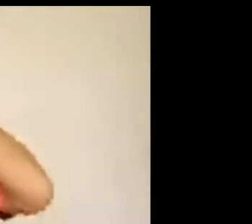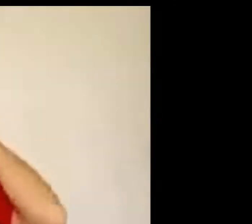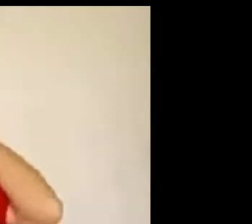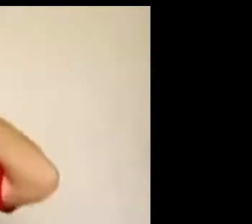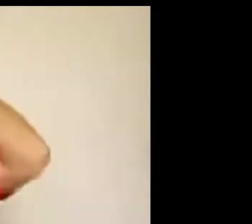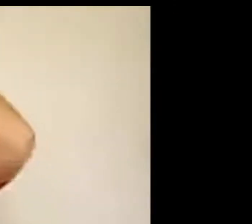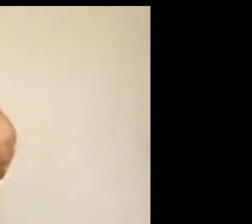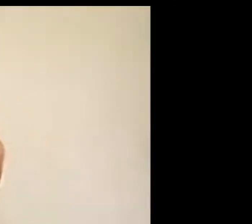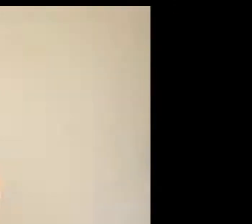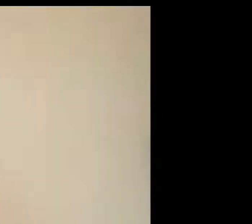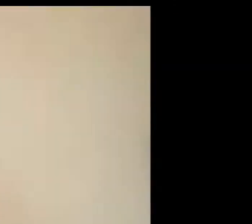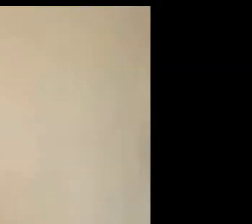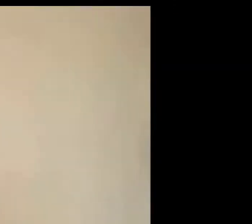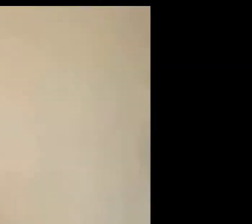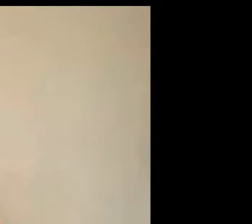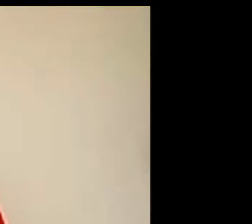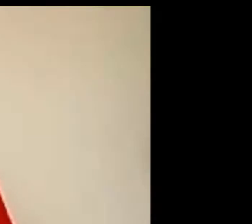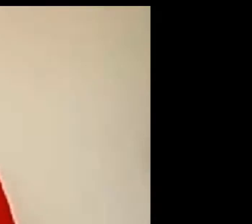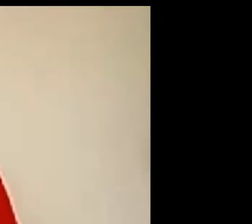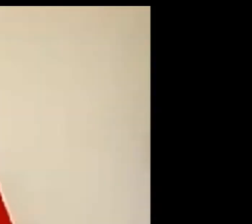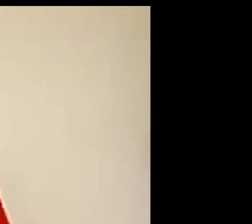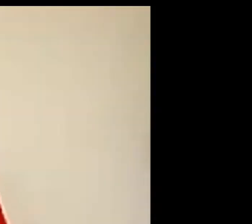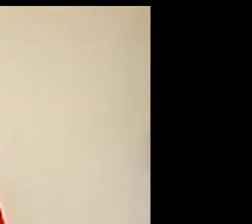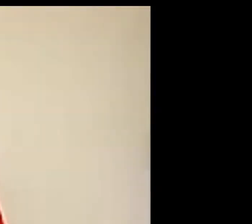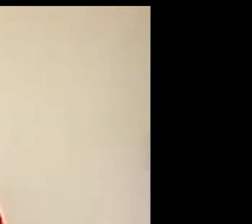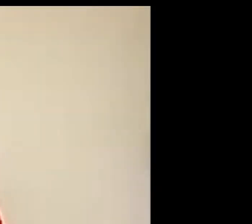Se peigner.